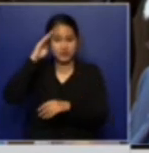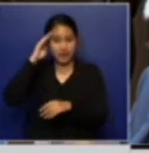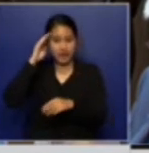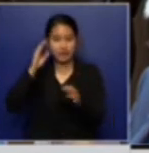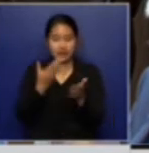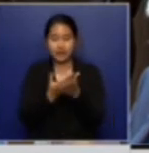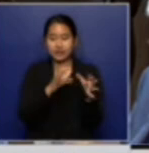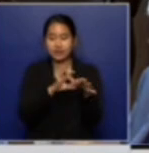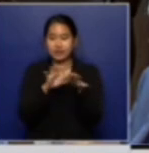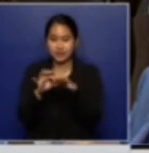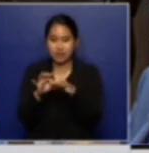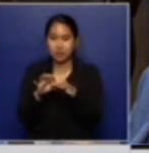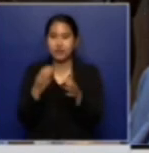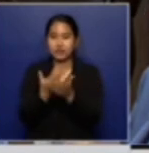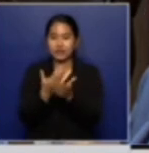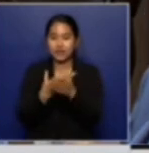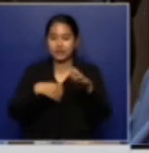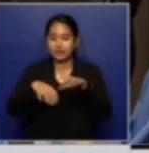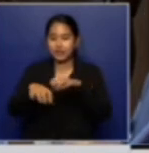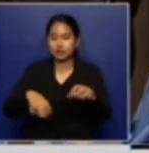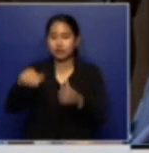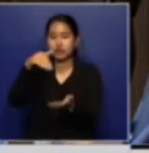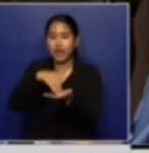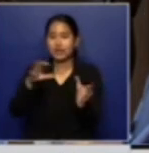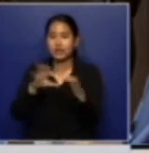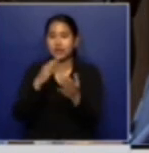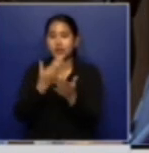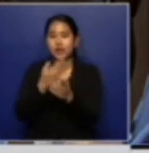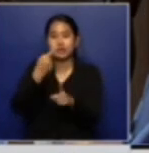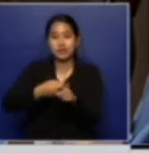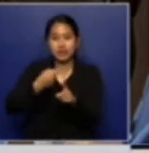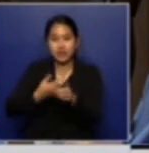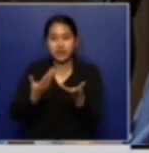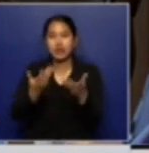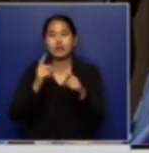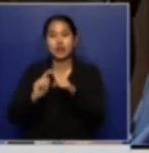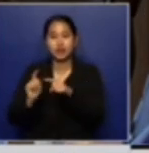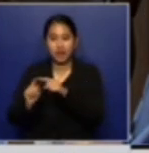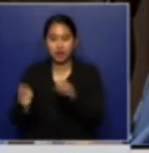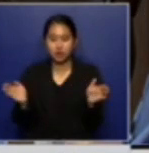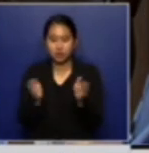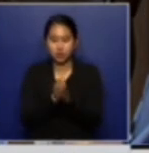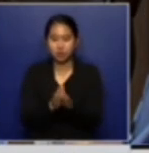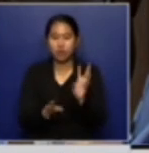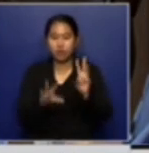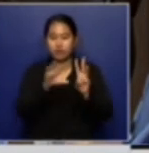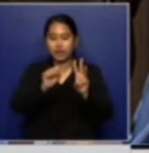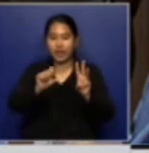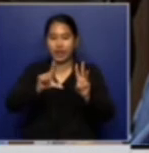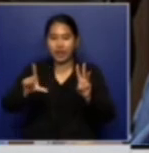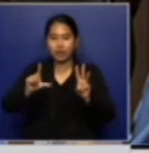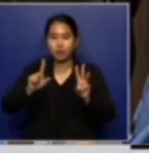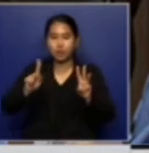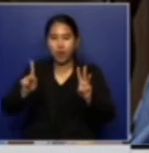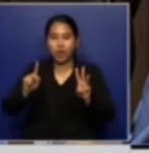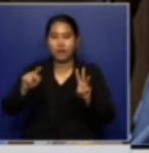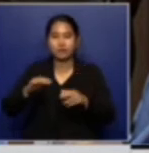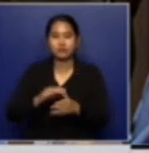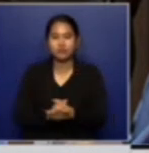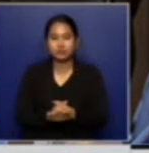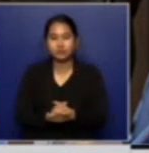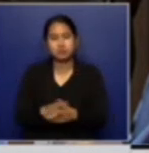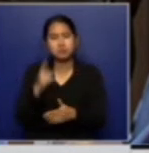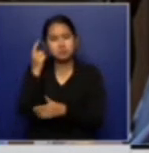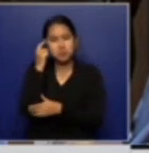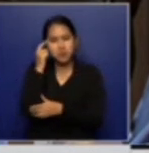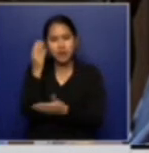บที่จัดเข้าไปในรายจ่ายประจำเกี่ยวกับเบี้ยหวัดบำเหน็จบำนาญเนี่ยรวมแล้ว 600,000 กว่าล้านการคาดการณ์ว่าจะเก็บเ